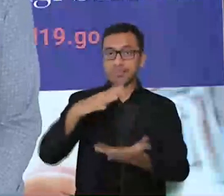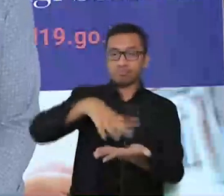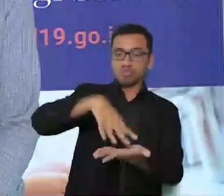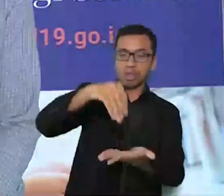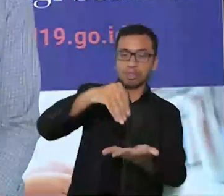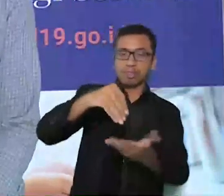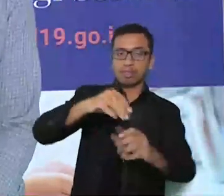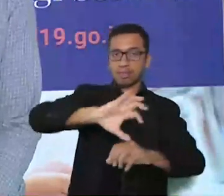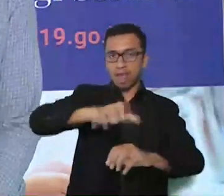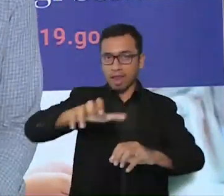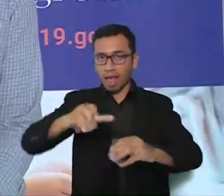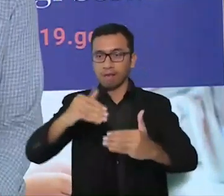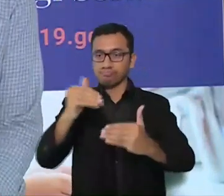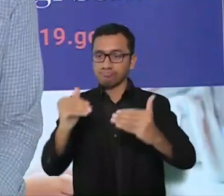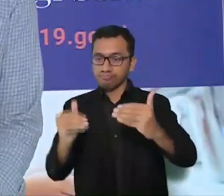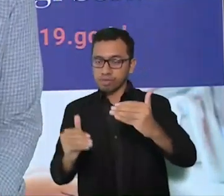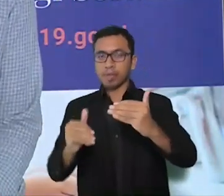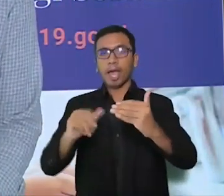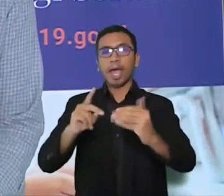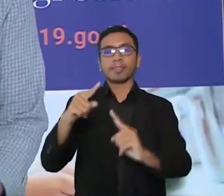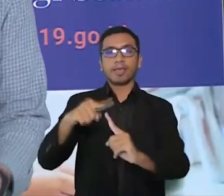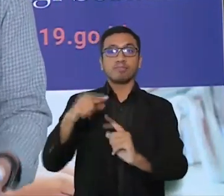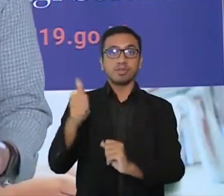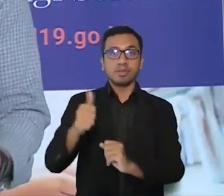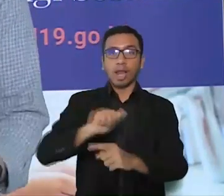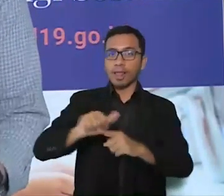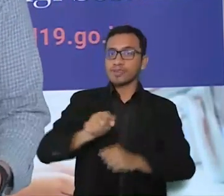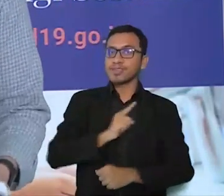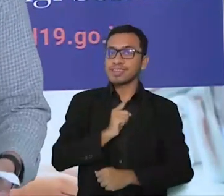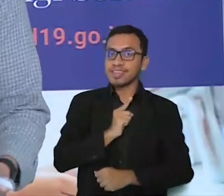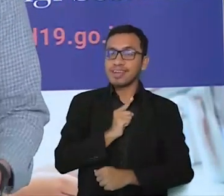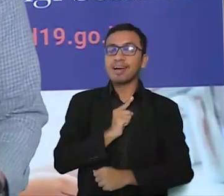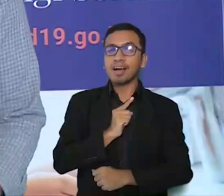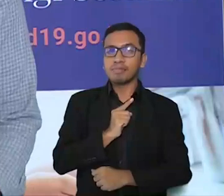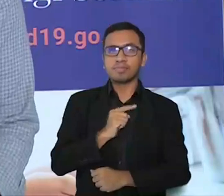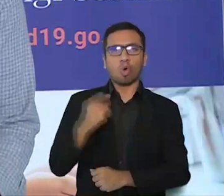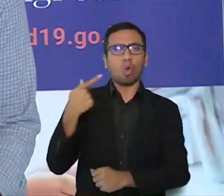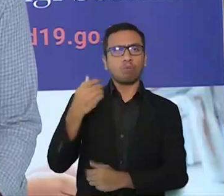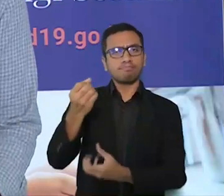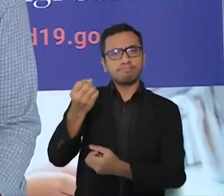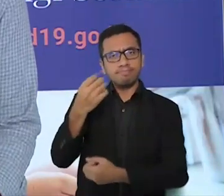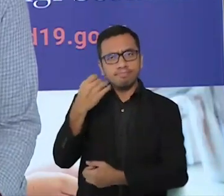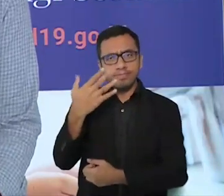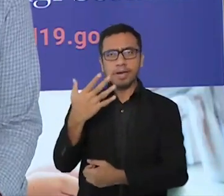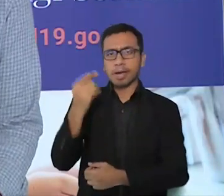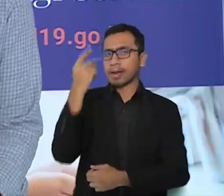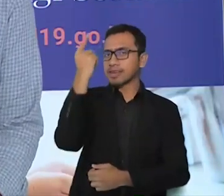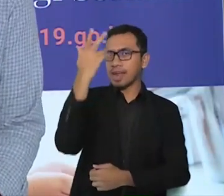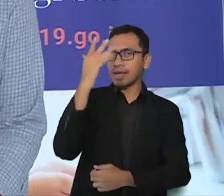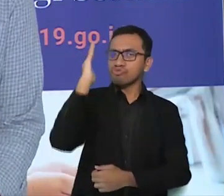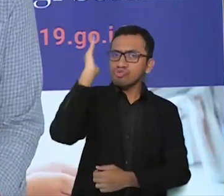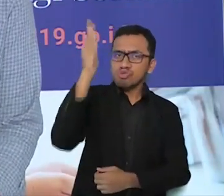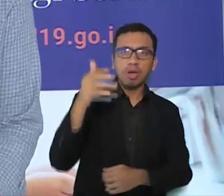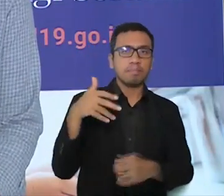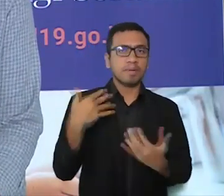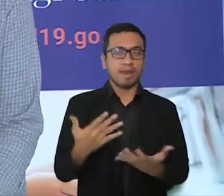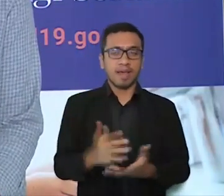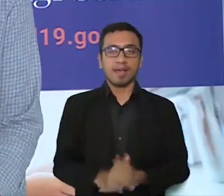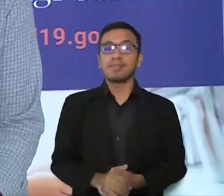Nah, kira-kira mungkin bisa juga disampaikan rencana kita ke depan sehingga teman-teman relawan yang sudah terdaftar ini